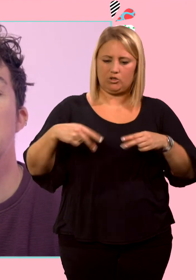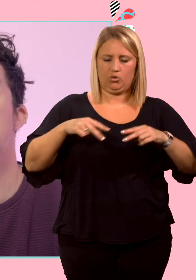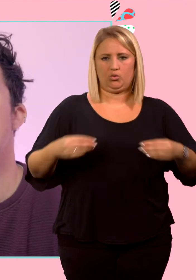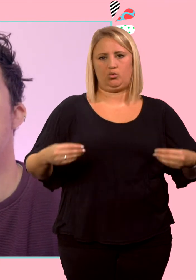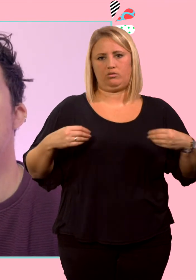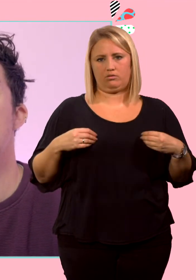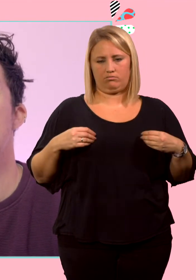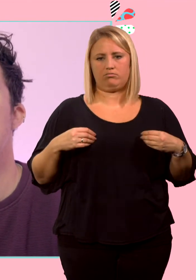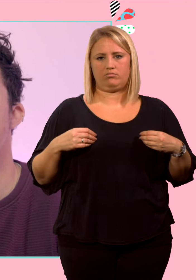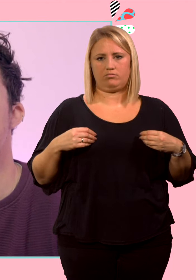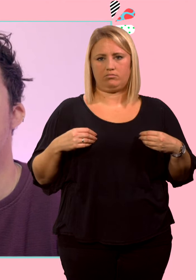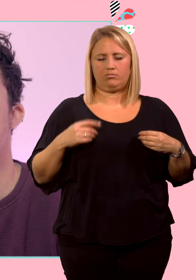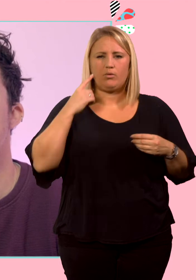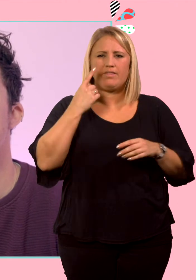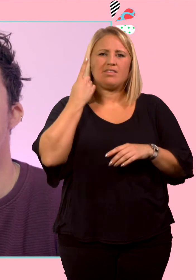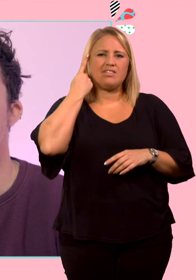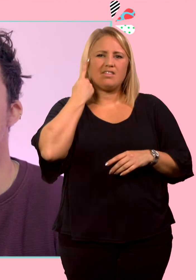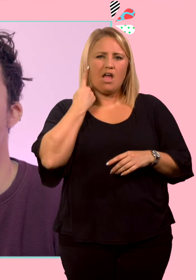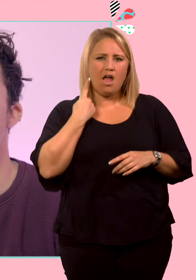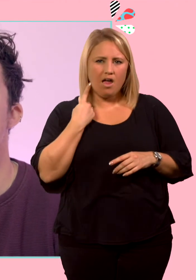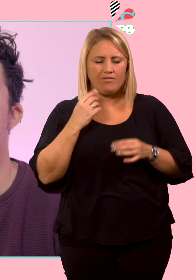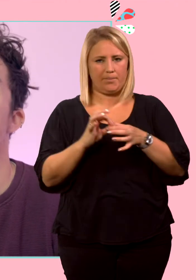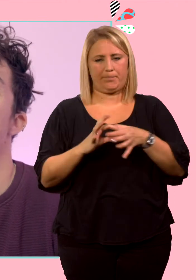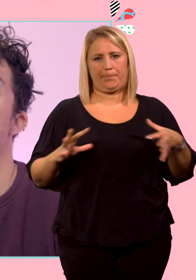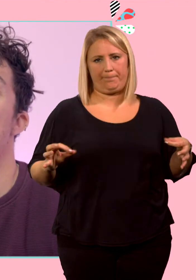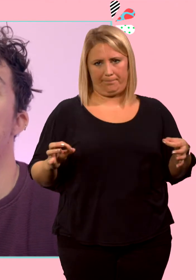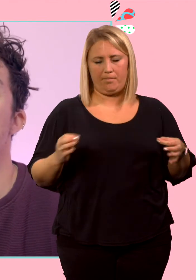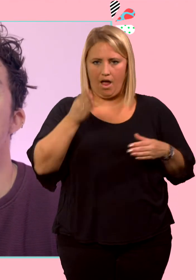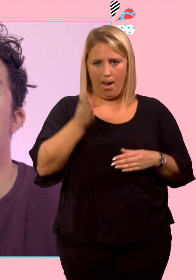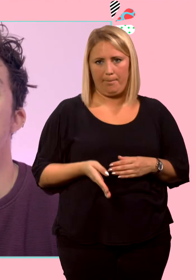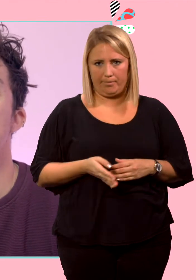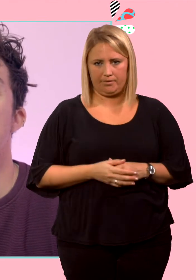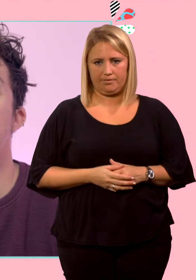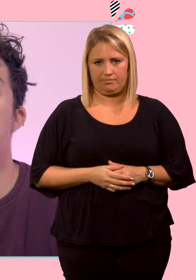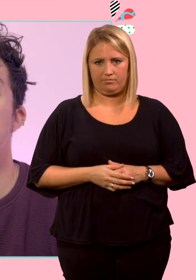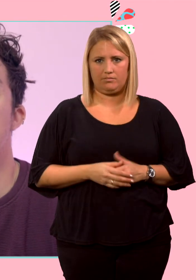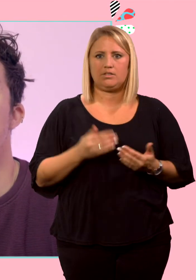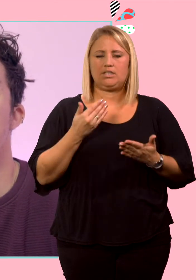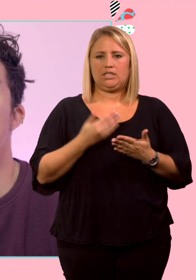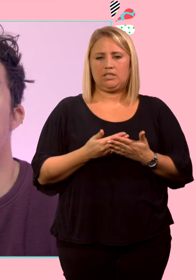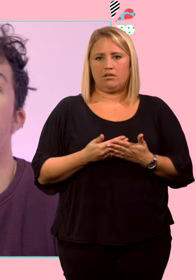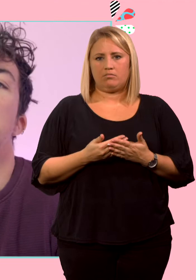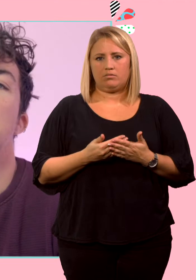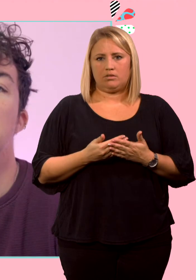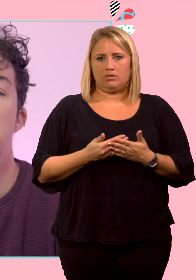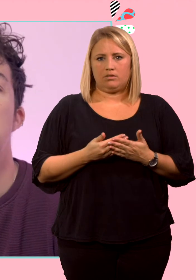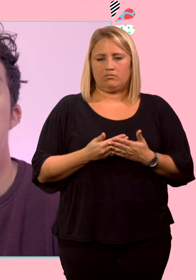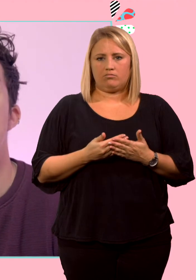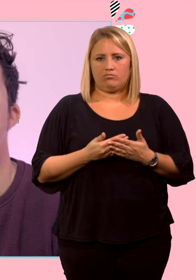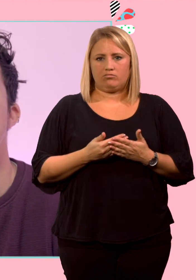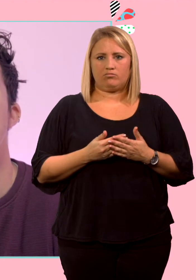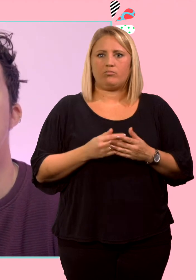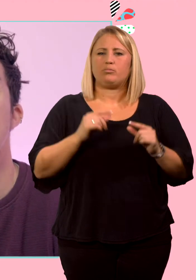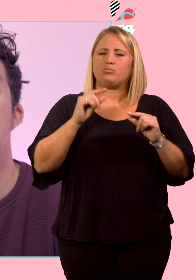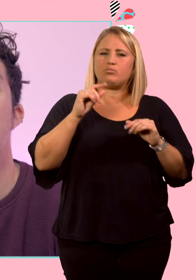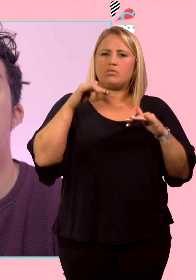wieder reinverlegt. Und dann, dabei werden die Nervenstränge halt zum Großteil abgeschnitten. Und dadurch verliert man viel, also nicht alles,